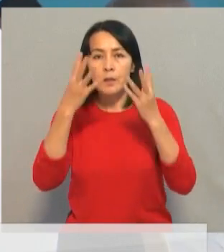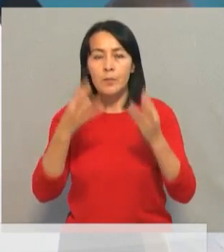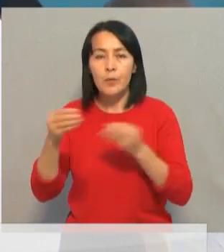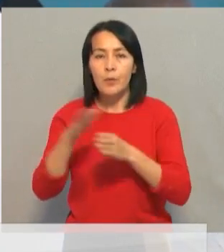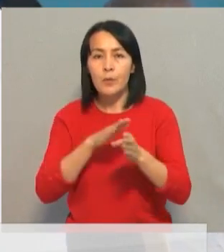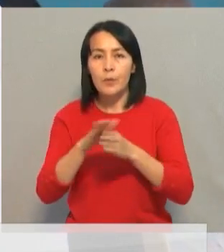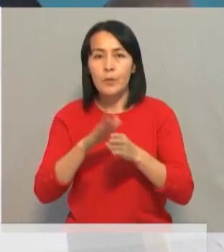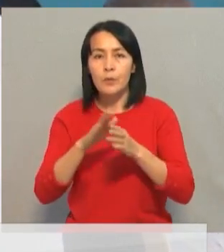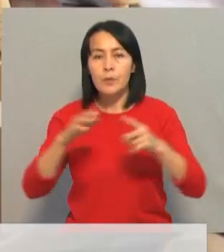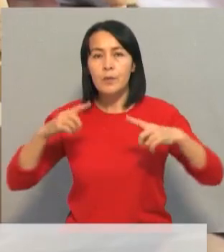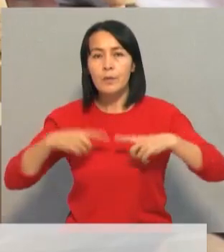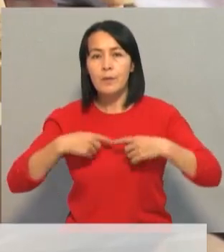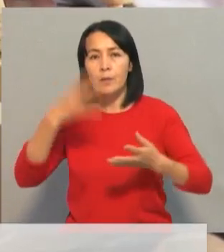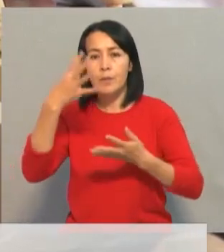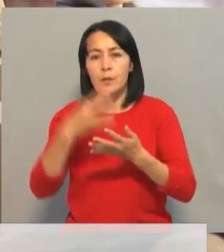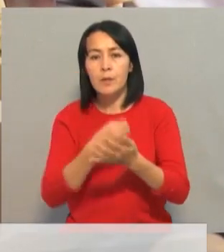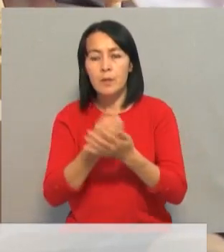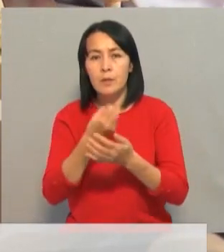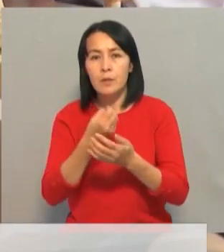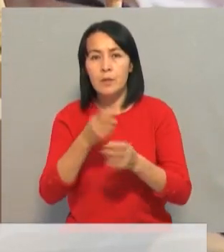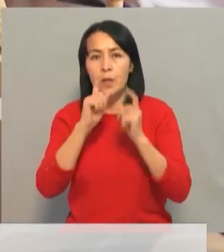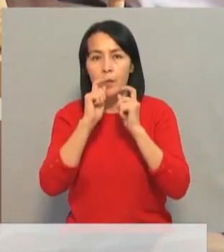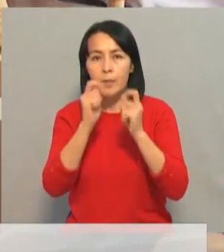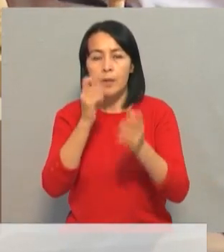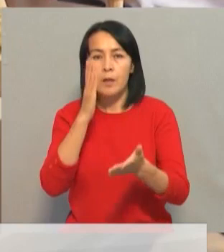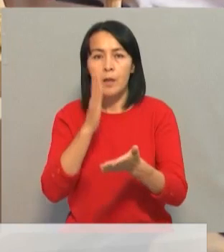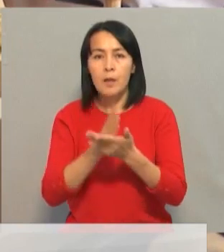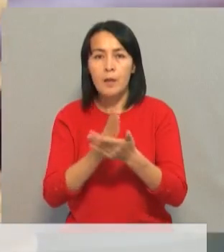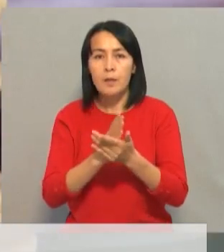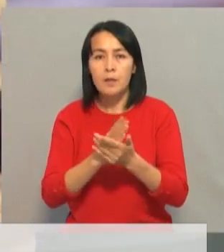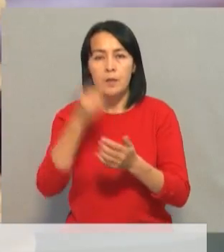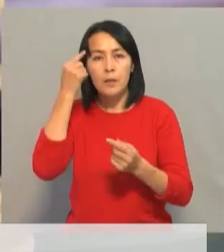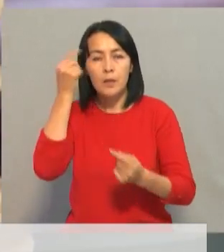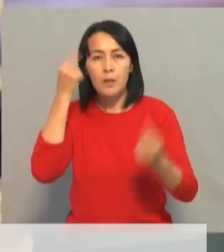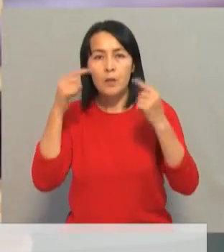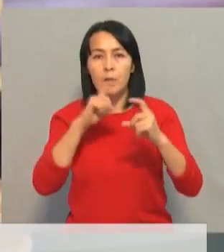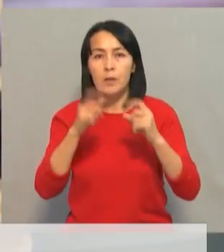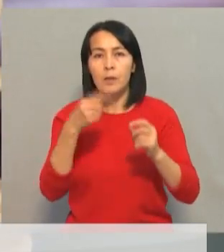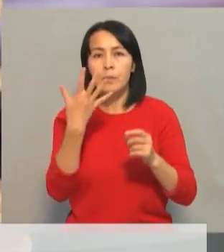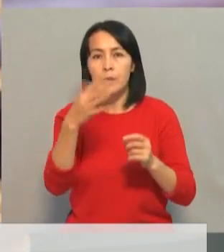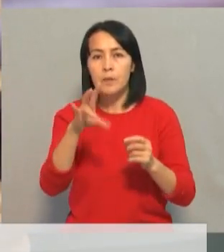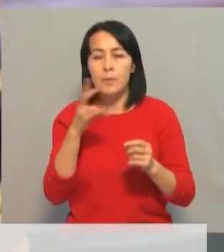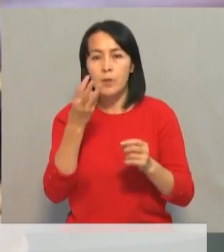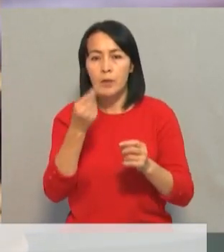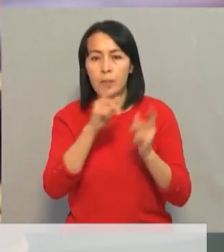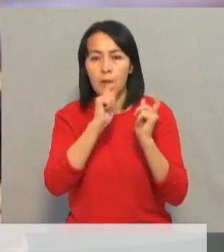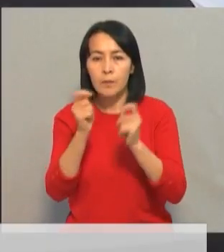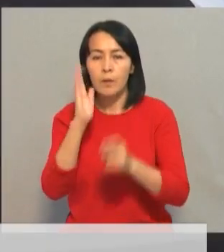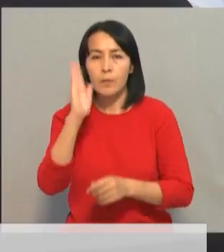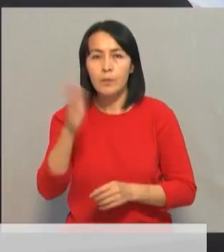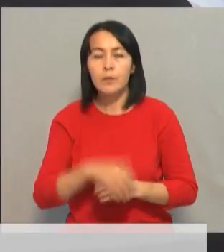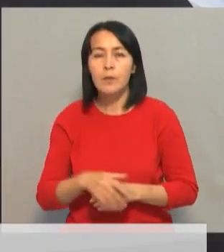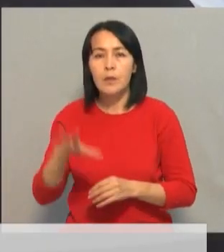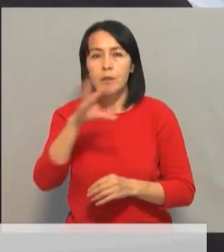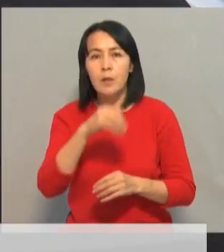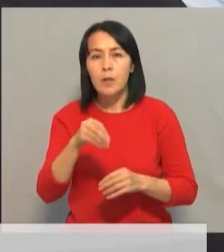өтеді. Гранд финал жеңімпазына қомақты жүлде тағайындалып отыр. Терең ойлы шахматшыға 5 миллион теңге табыс етілмек.